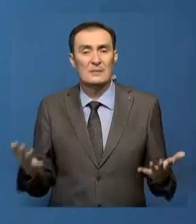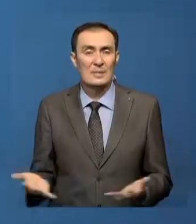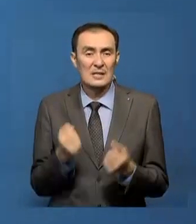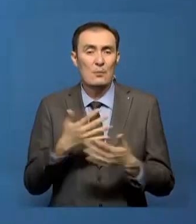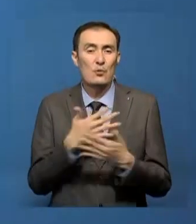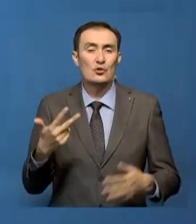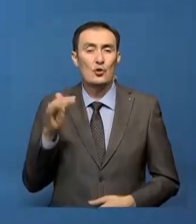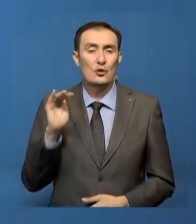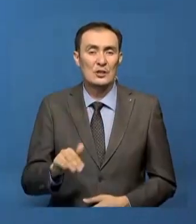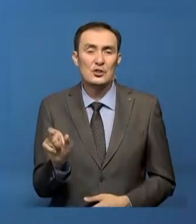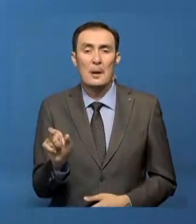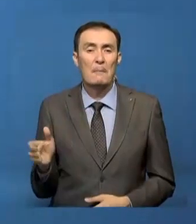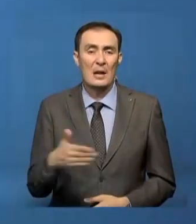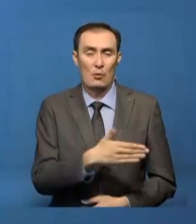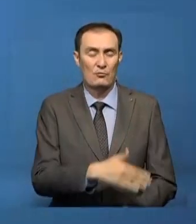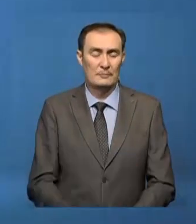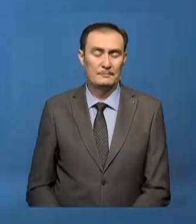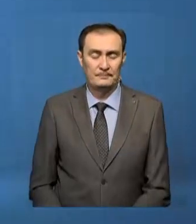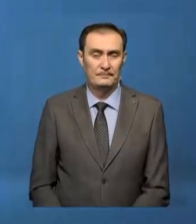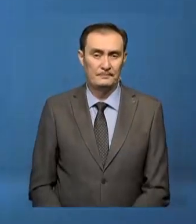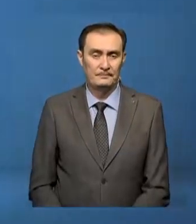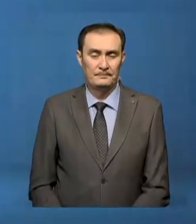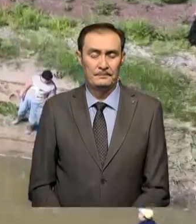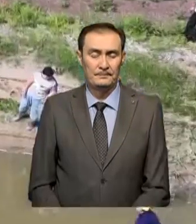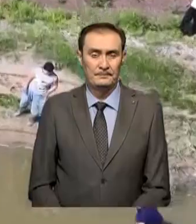спасли больше 3000 мальков.